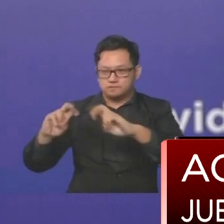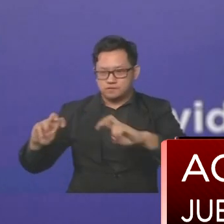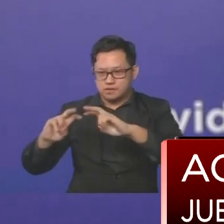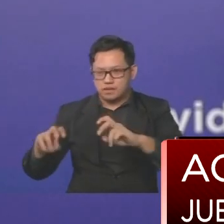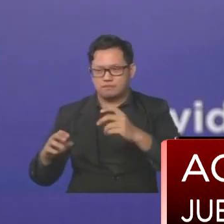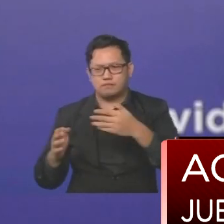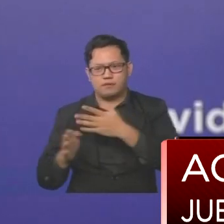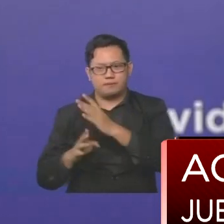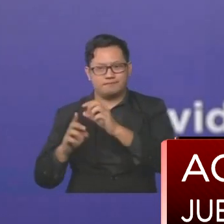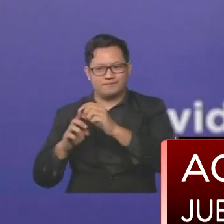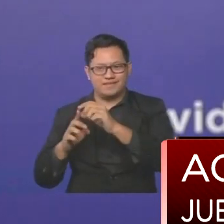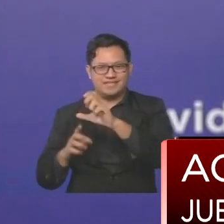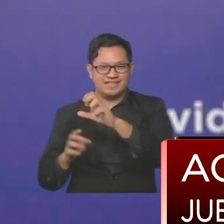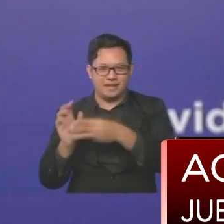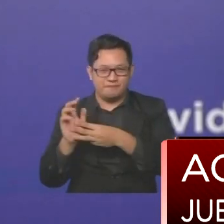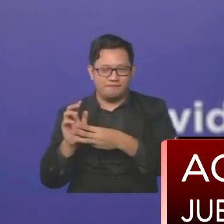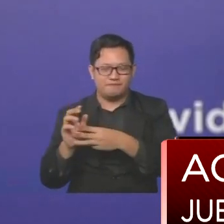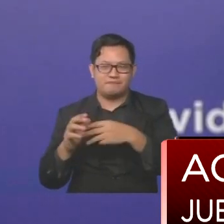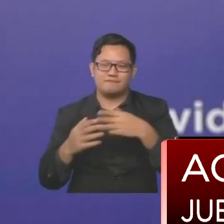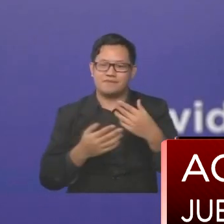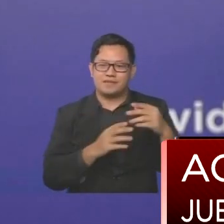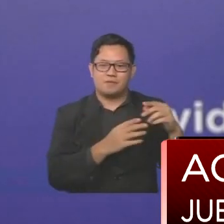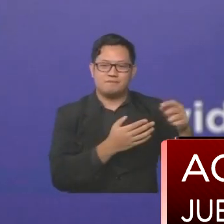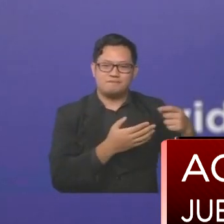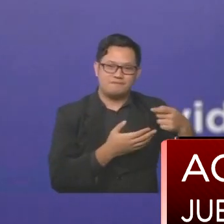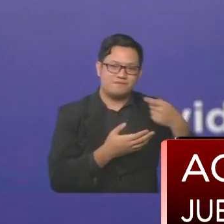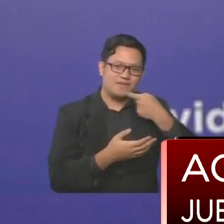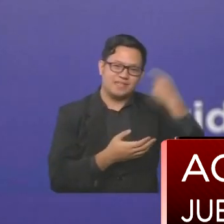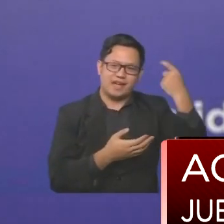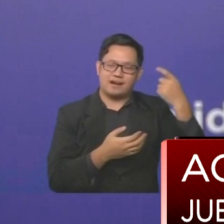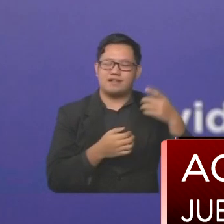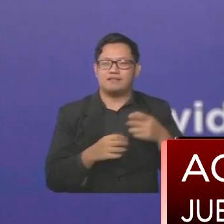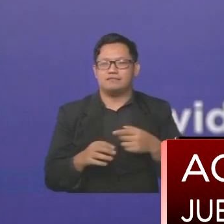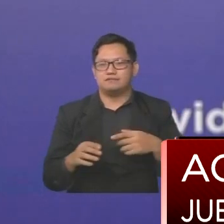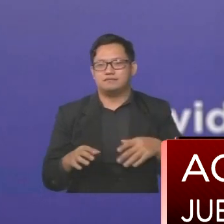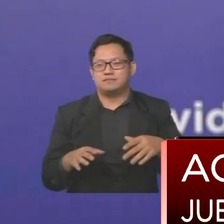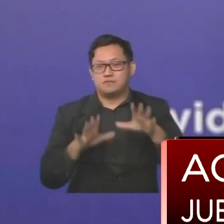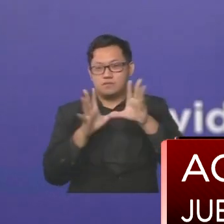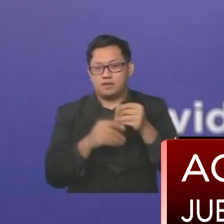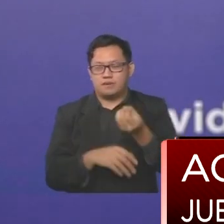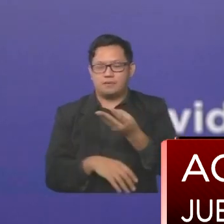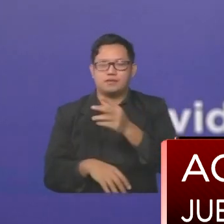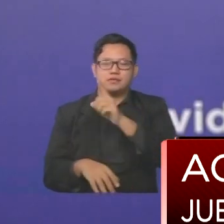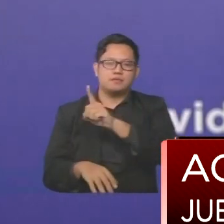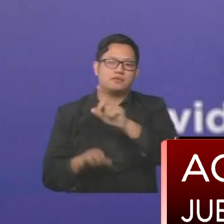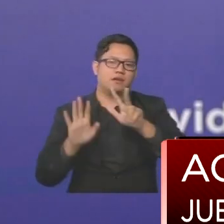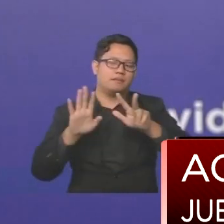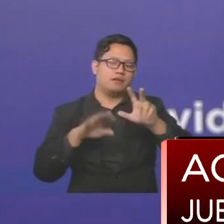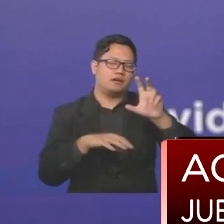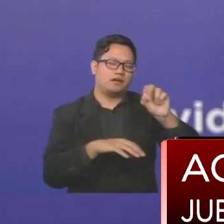Design by pun dengan PCR sebanyak 17900 8 spesimen